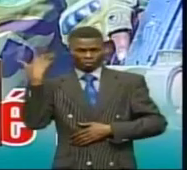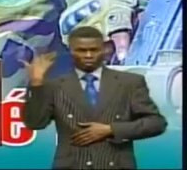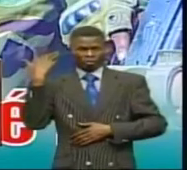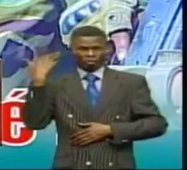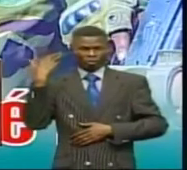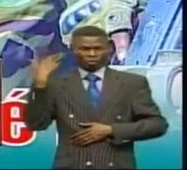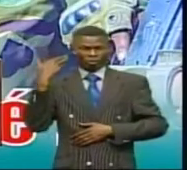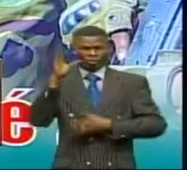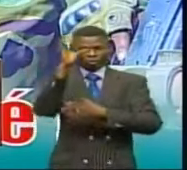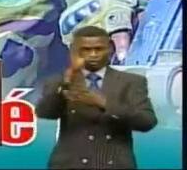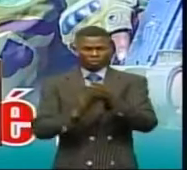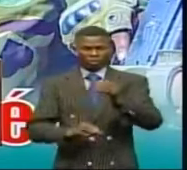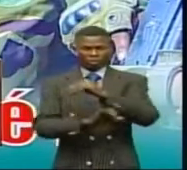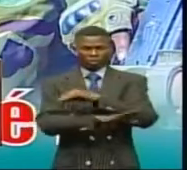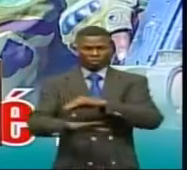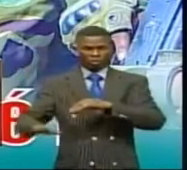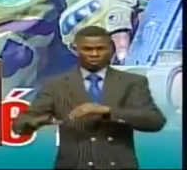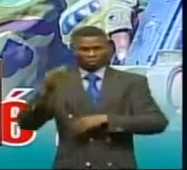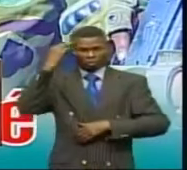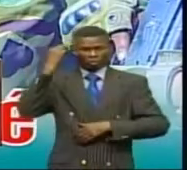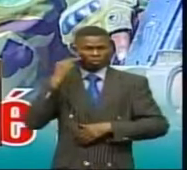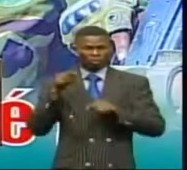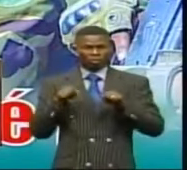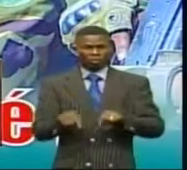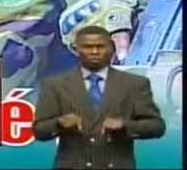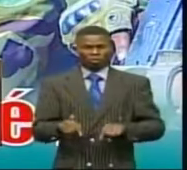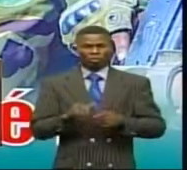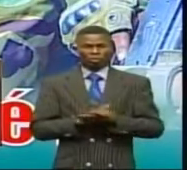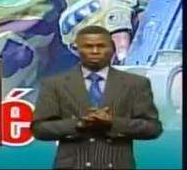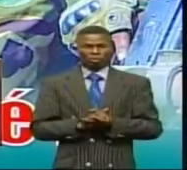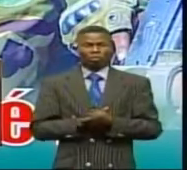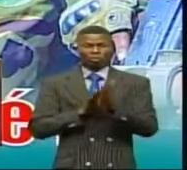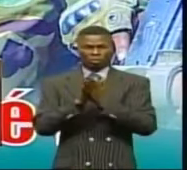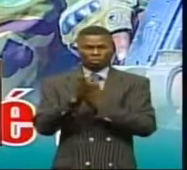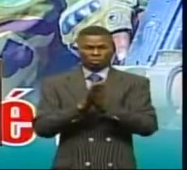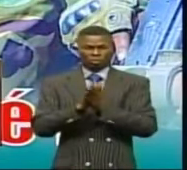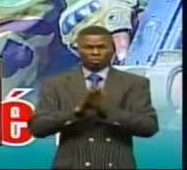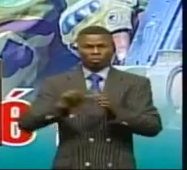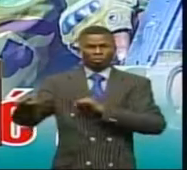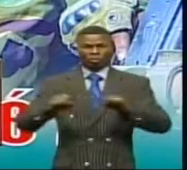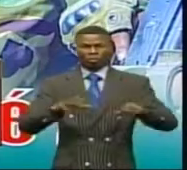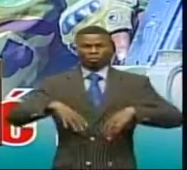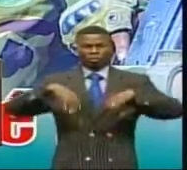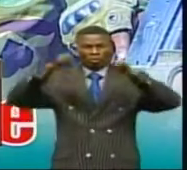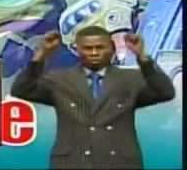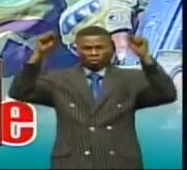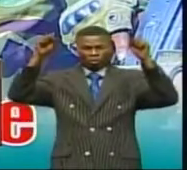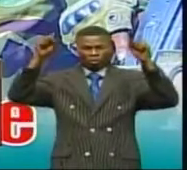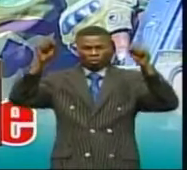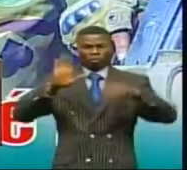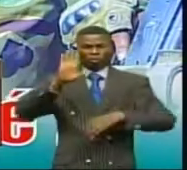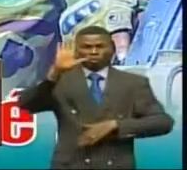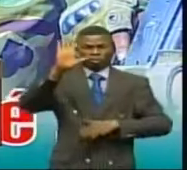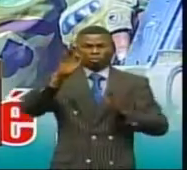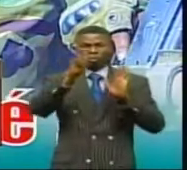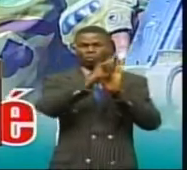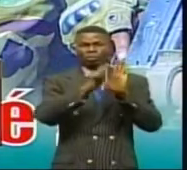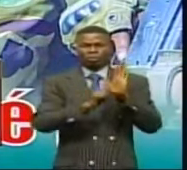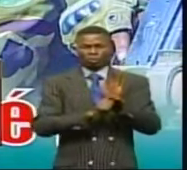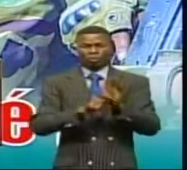Dernier chapitre du Conseil de ministres de ce jour, relatif à l'examen et à l'adoption des cinq textes.